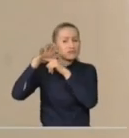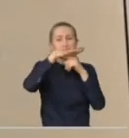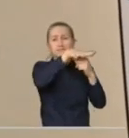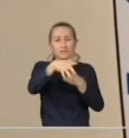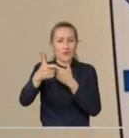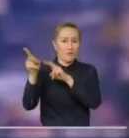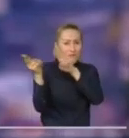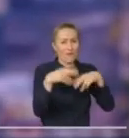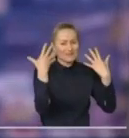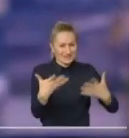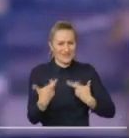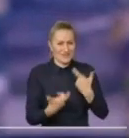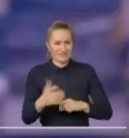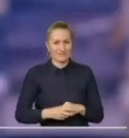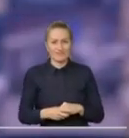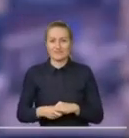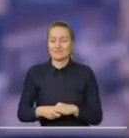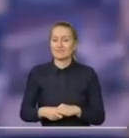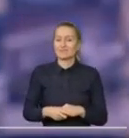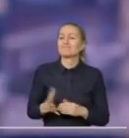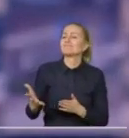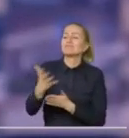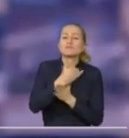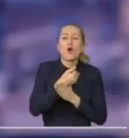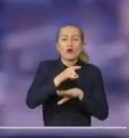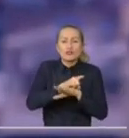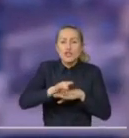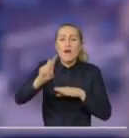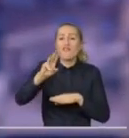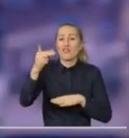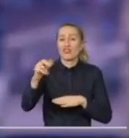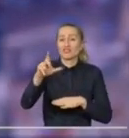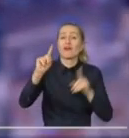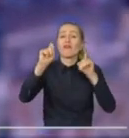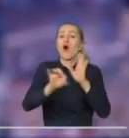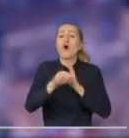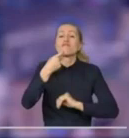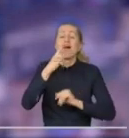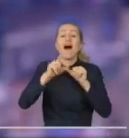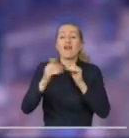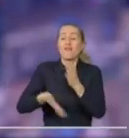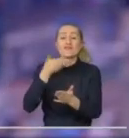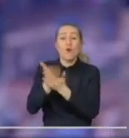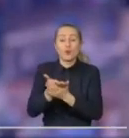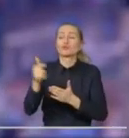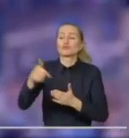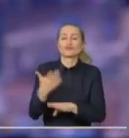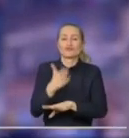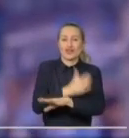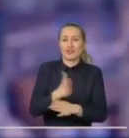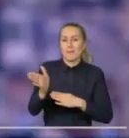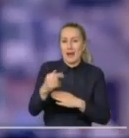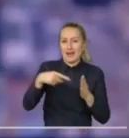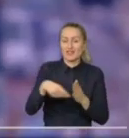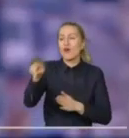niebo. Zbiory ślimaka winniczka rozpoczynają się w kwietniu, jednak z wnioskiem o zezwolenie trzeba wystąpić już w marcu. Regionalna